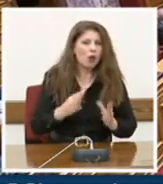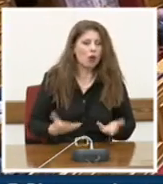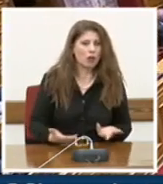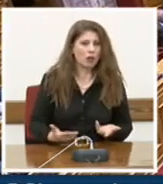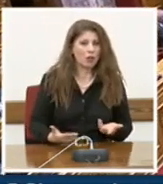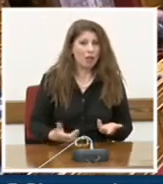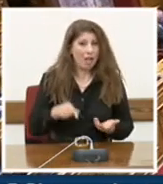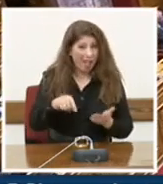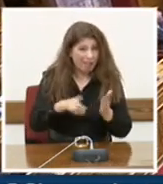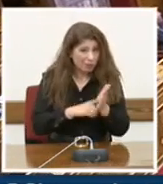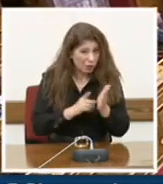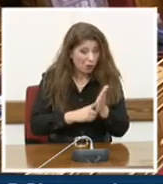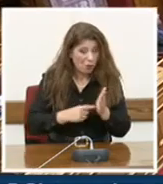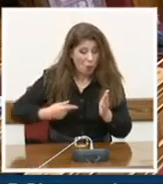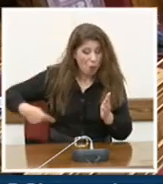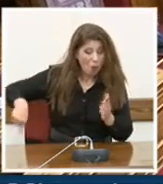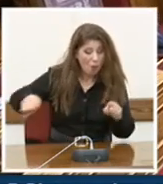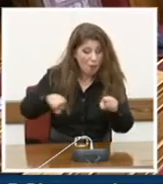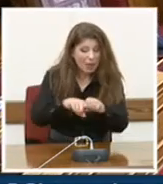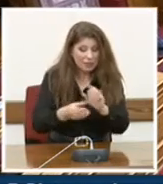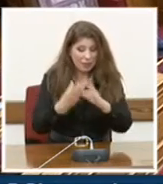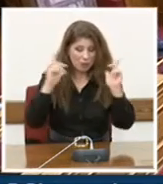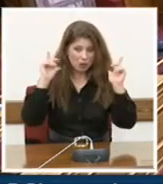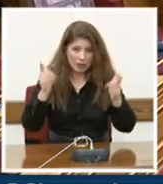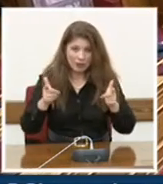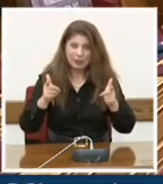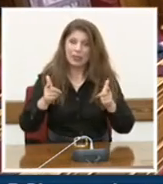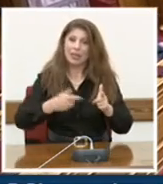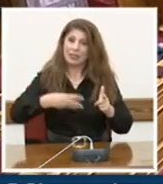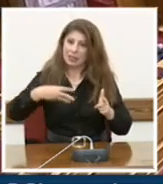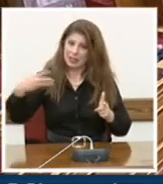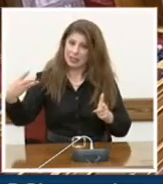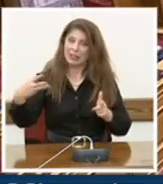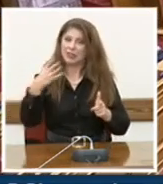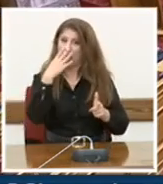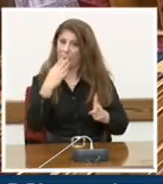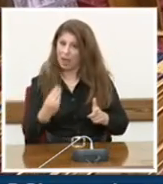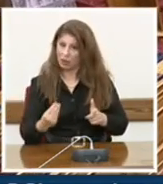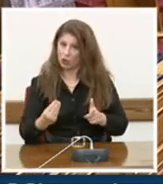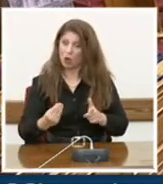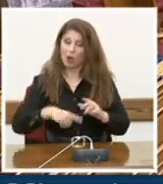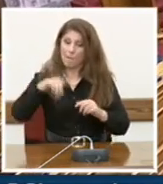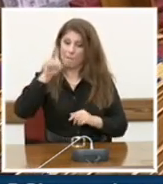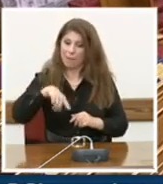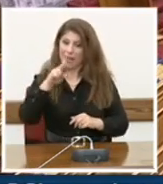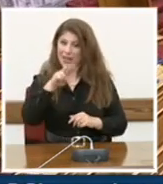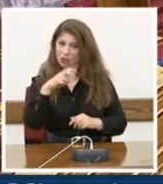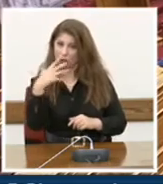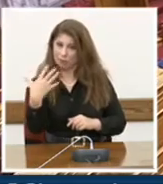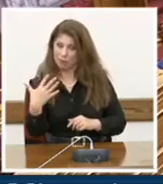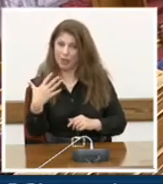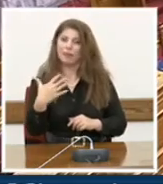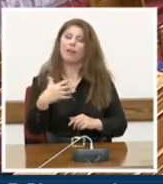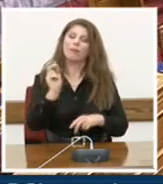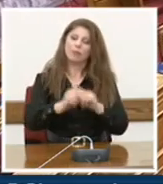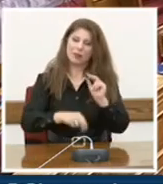Δημοκρατία, ΣΥΡΙΖΑ, ΠΑΣΟΚ, Μέρα 25, ψηφίσατε πριν 2 χρόνια για τα προσωπικά